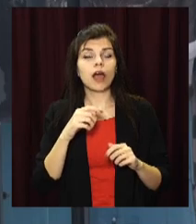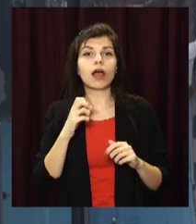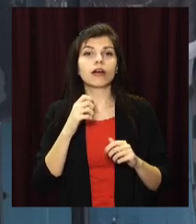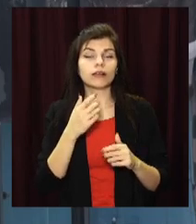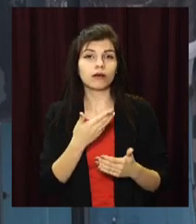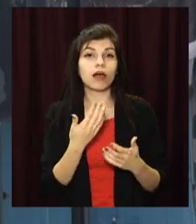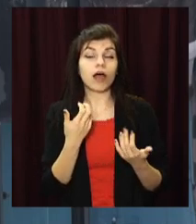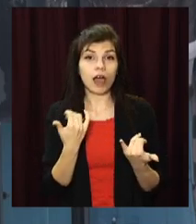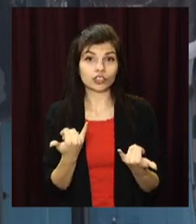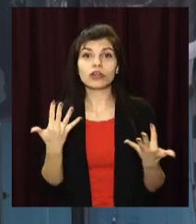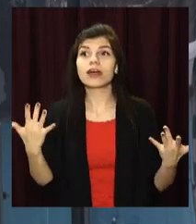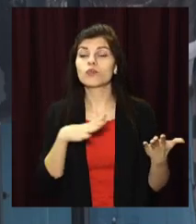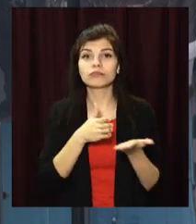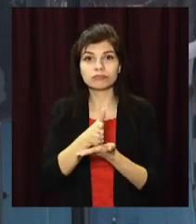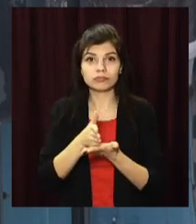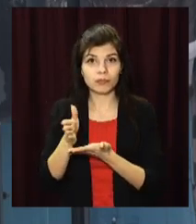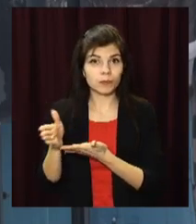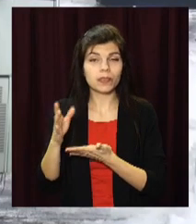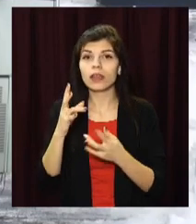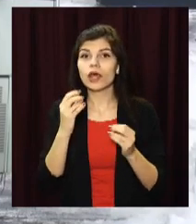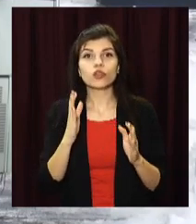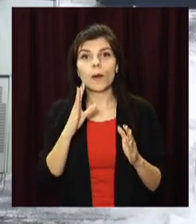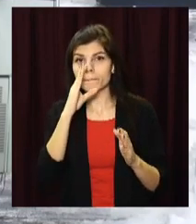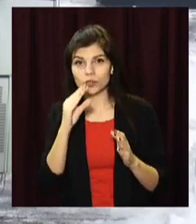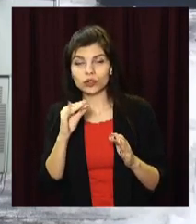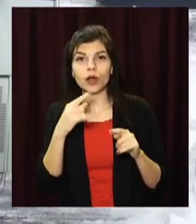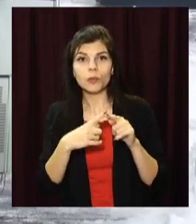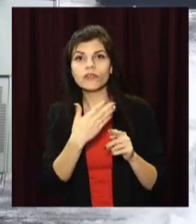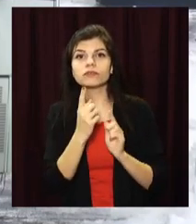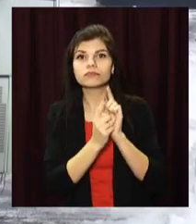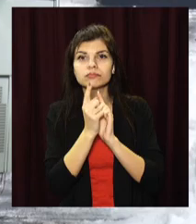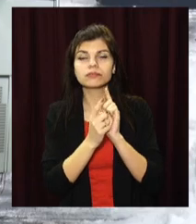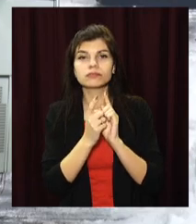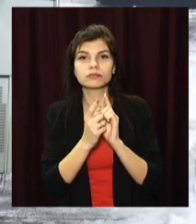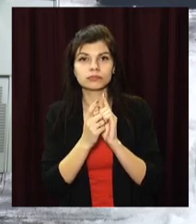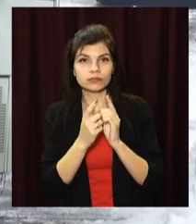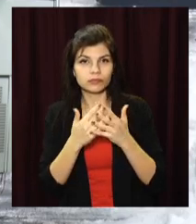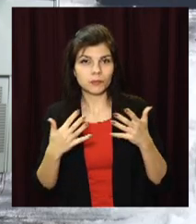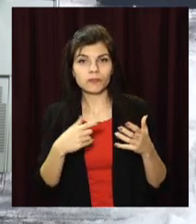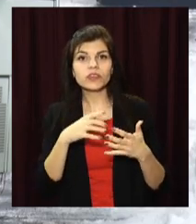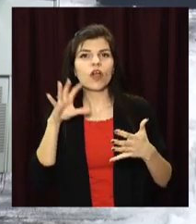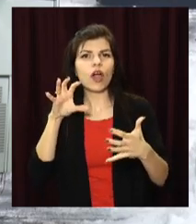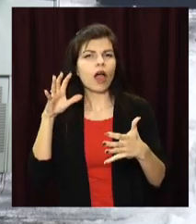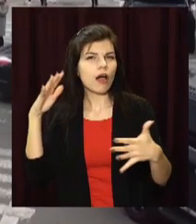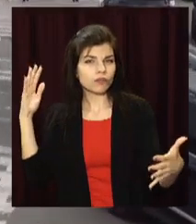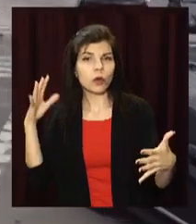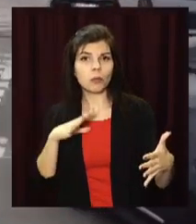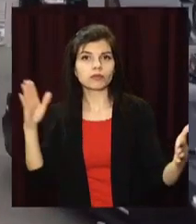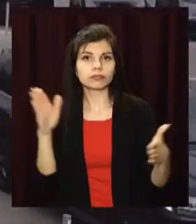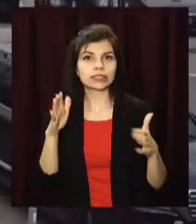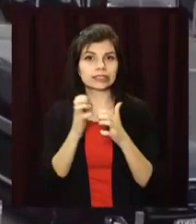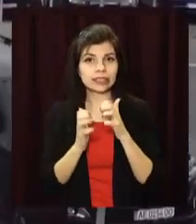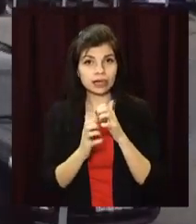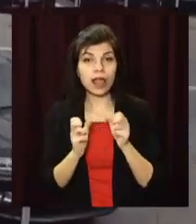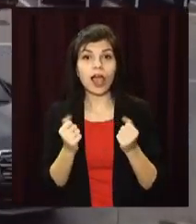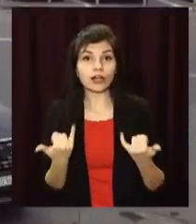10-15. На деяких напрямках було менше не лише маршруток, але змінилася і їхня класність. Замість великих автобусів працювали середні. Проте